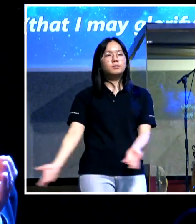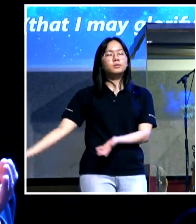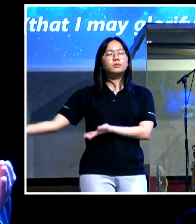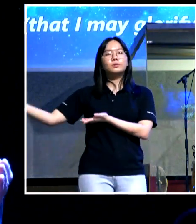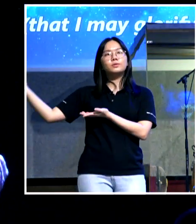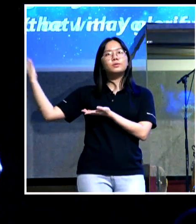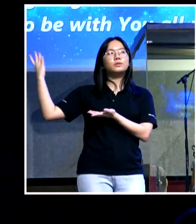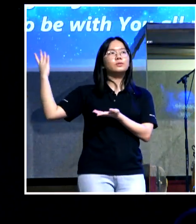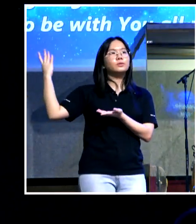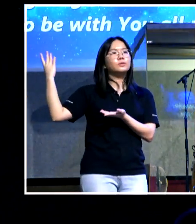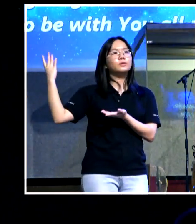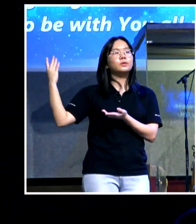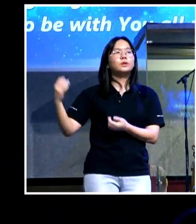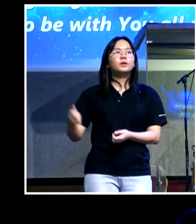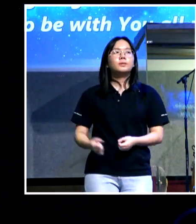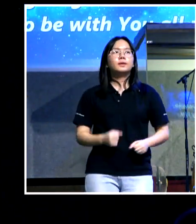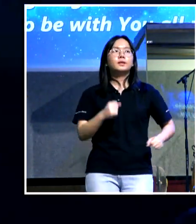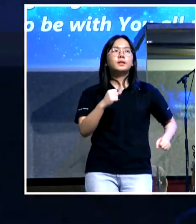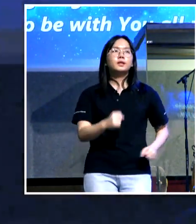memuliakanmu,